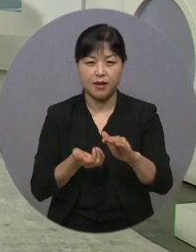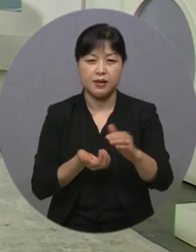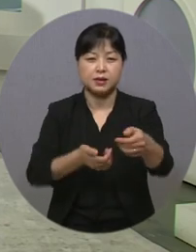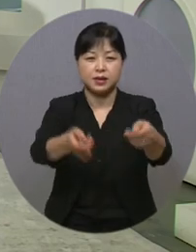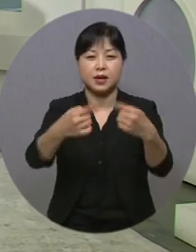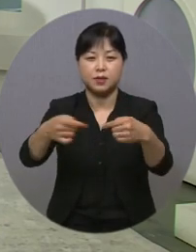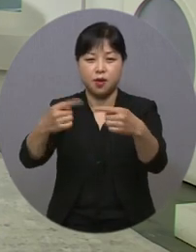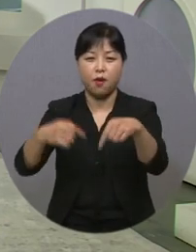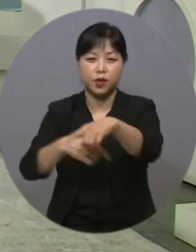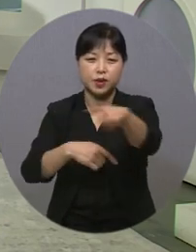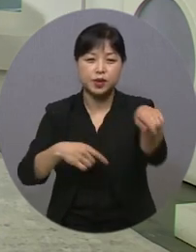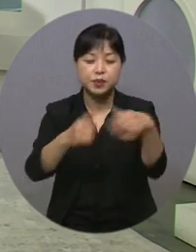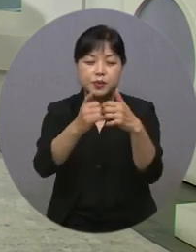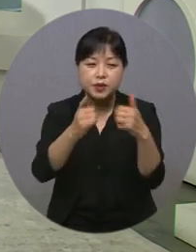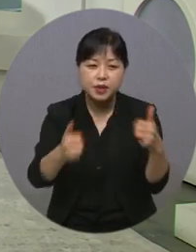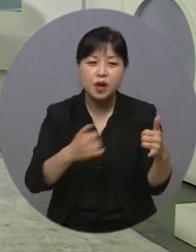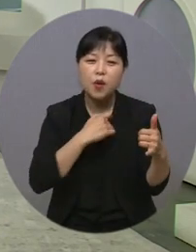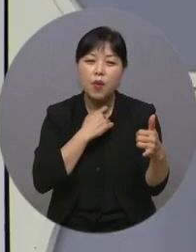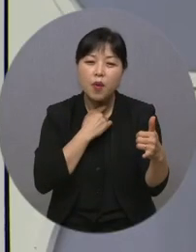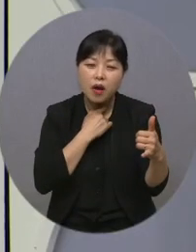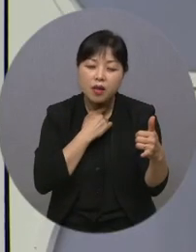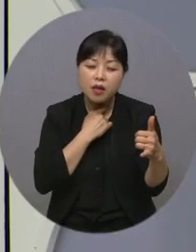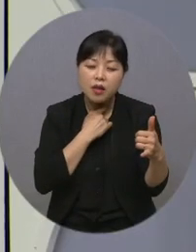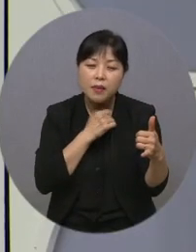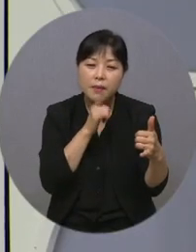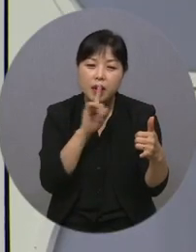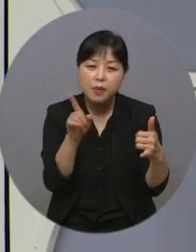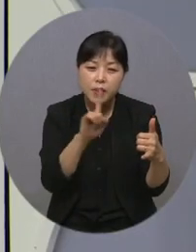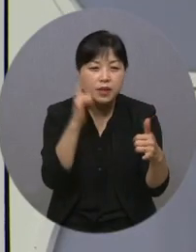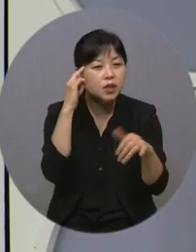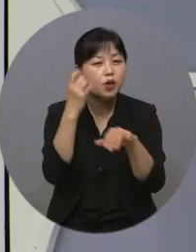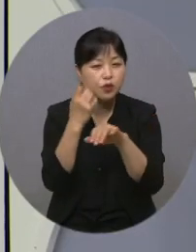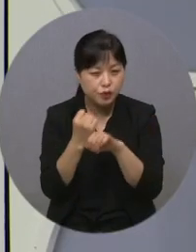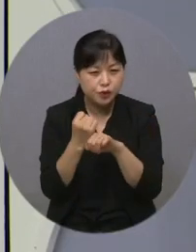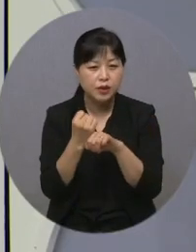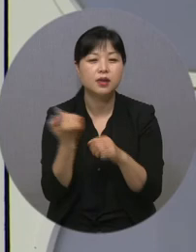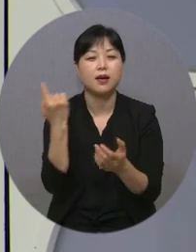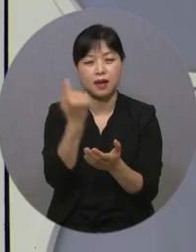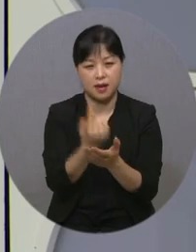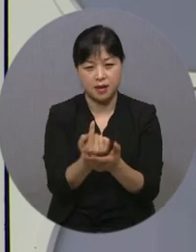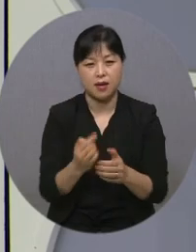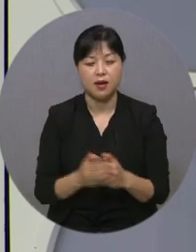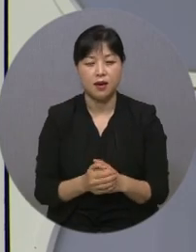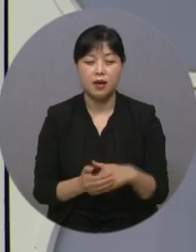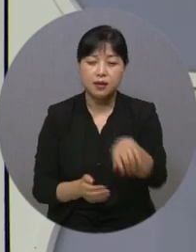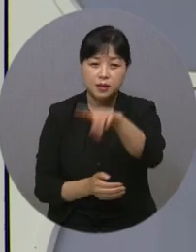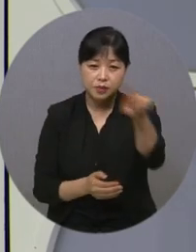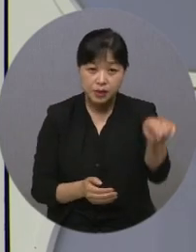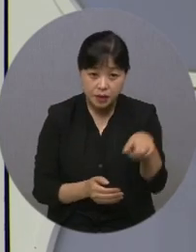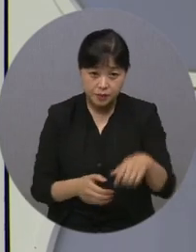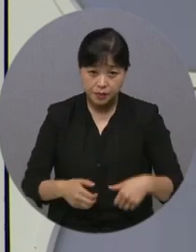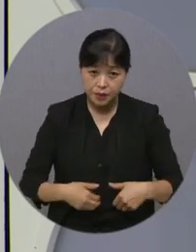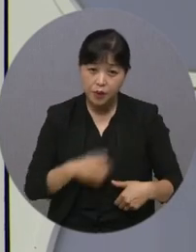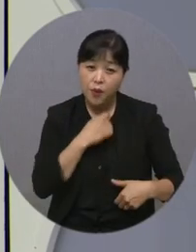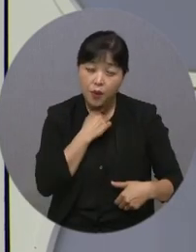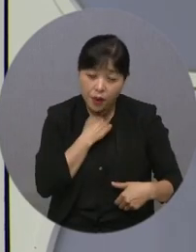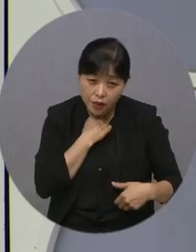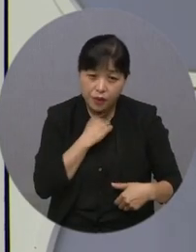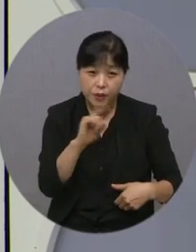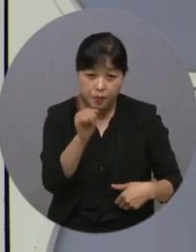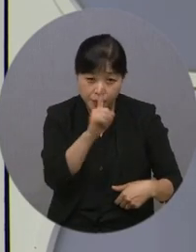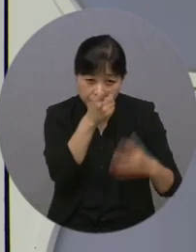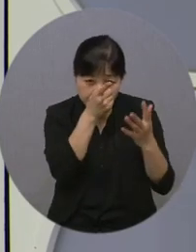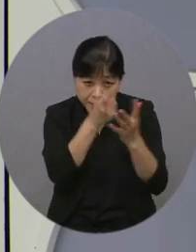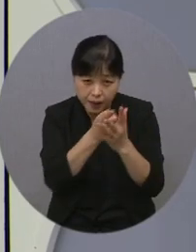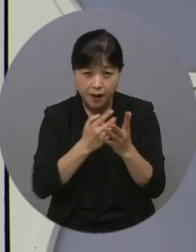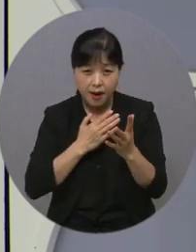이분들이 듣고 싶은 소리가 뭔가를 연구해 가져갑니다. 그렇죠. 그분들의 니즈를 파악할